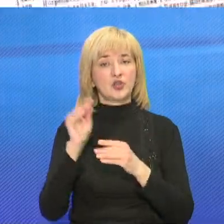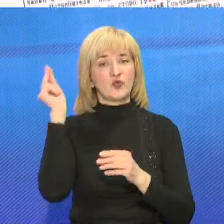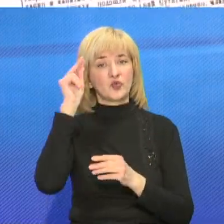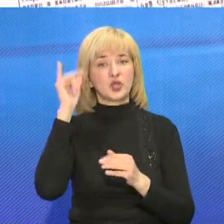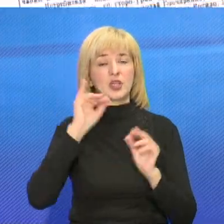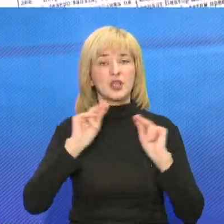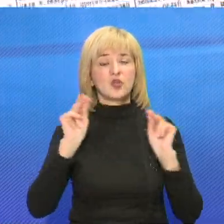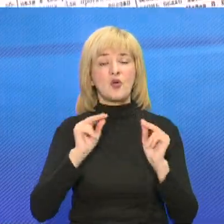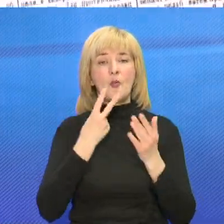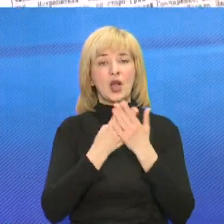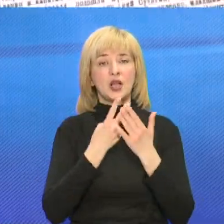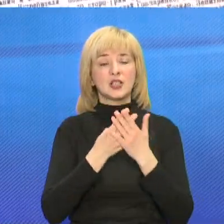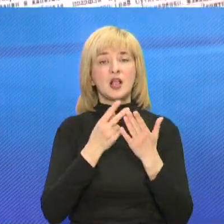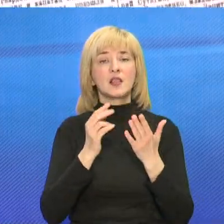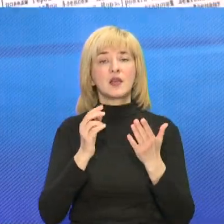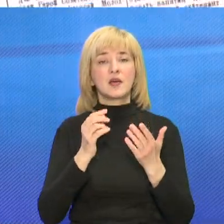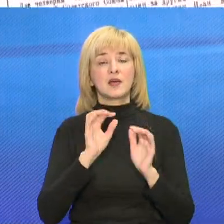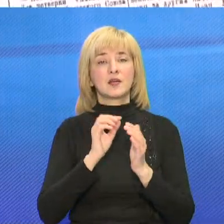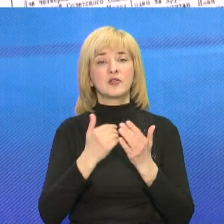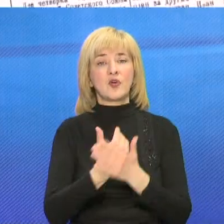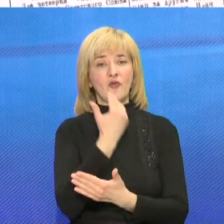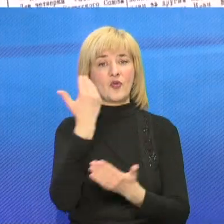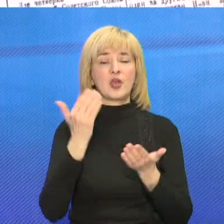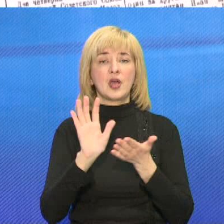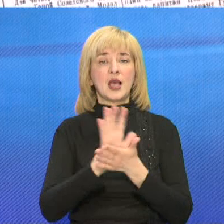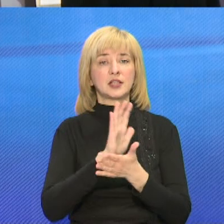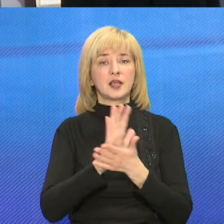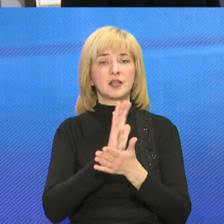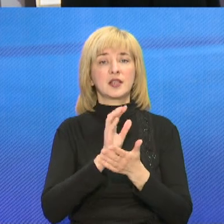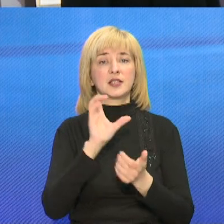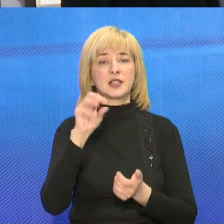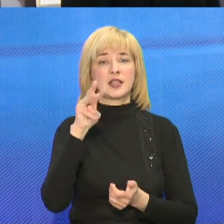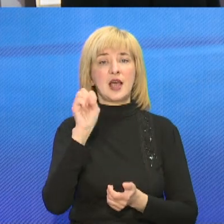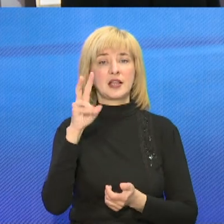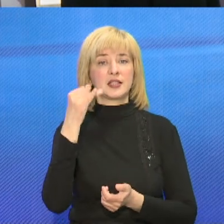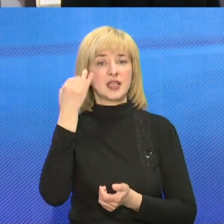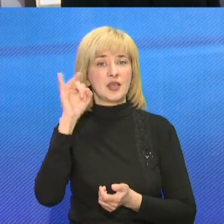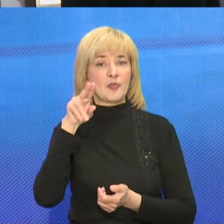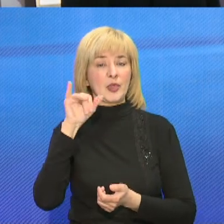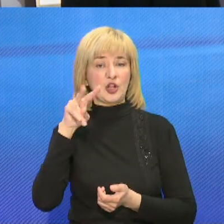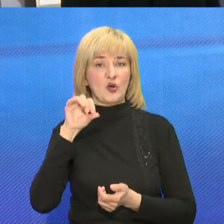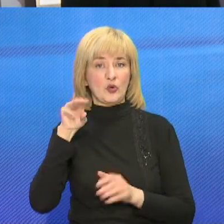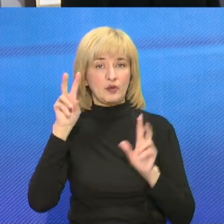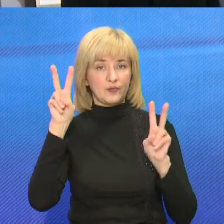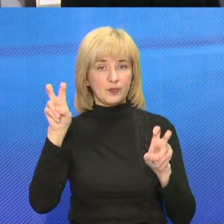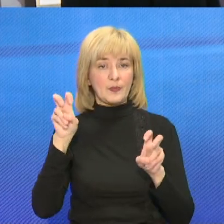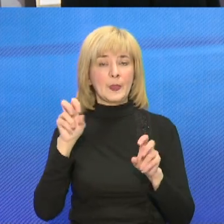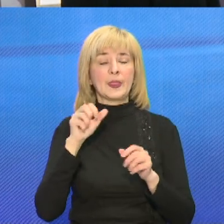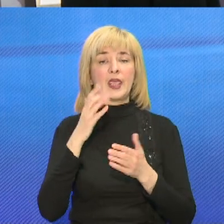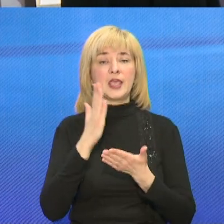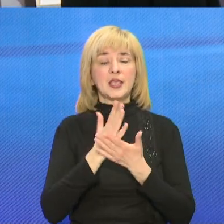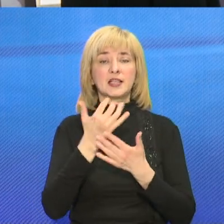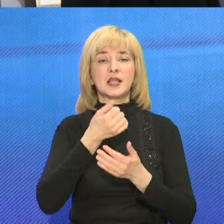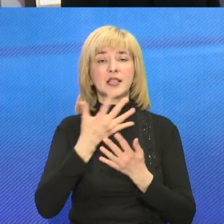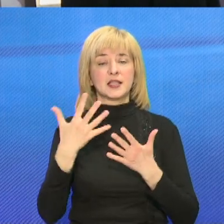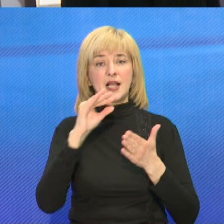подшивку газеты «Сталинский пилот» за 1944 год. Есть несколько статей, которые описывают подвиги штурмовиков. Удалось